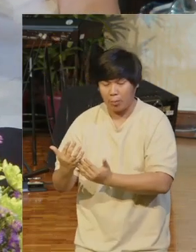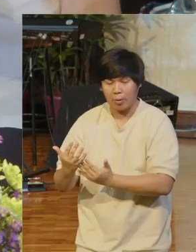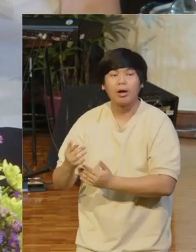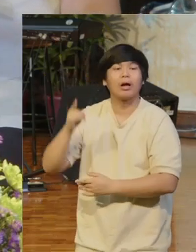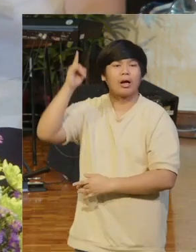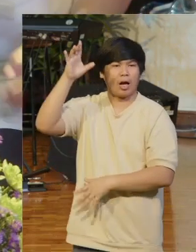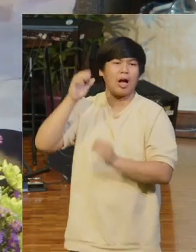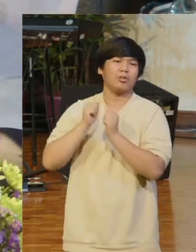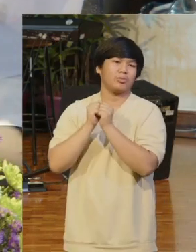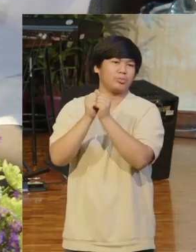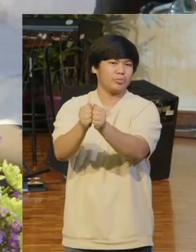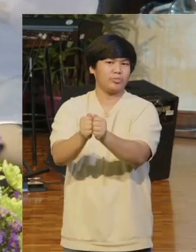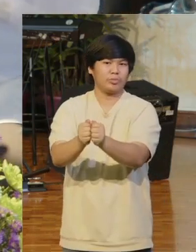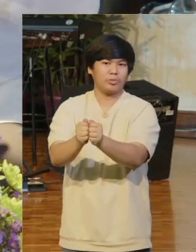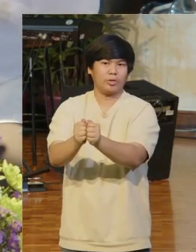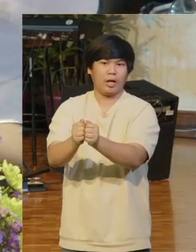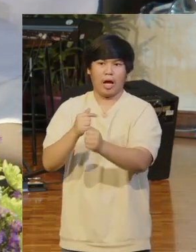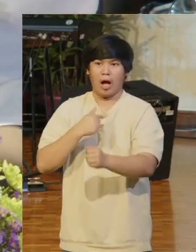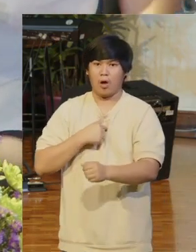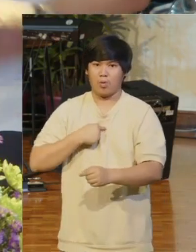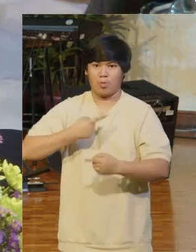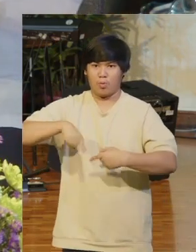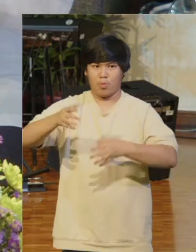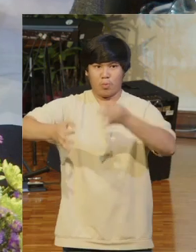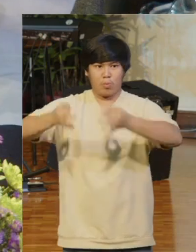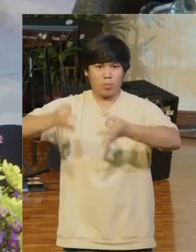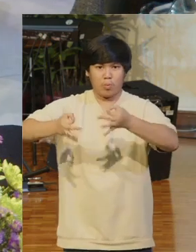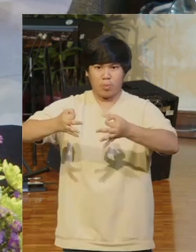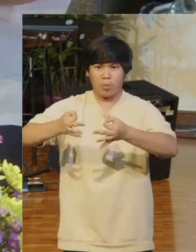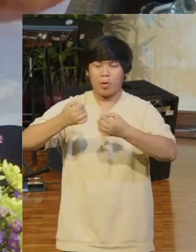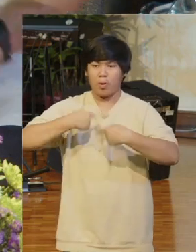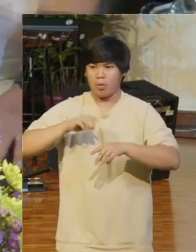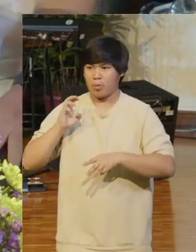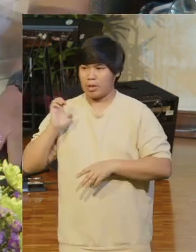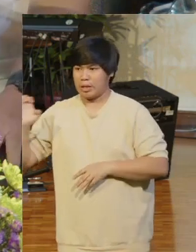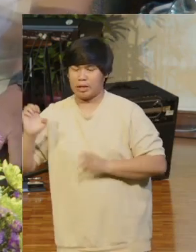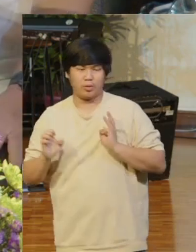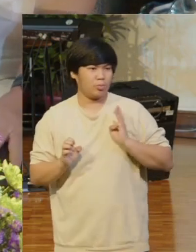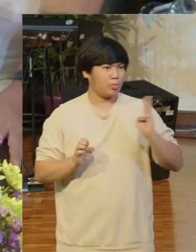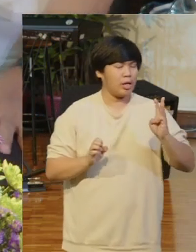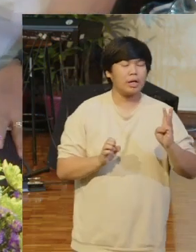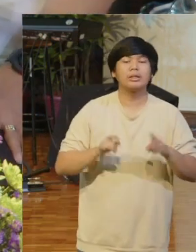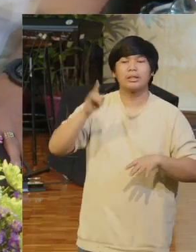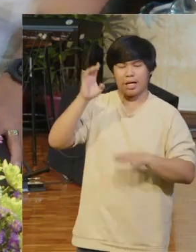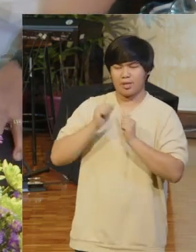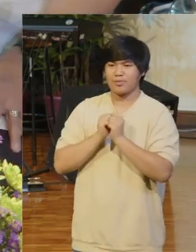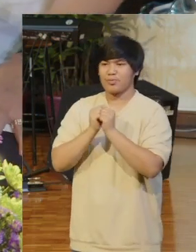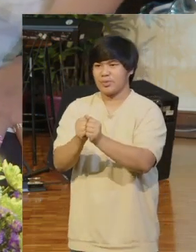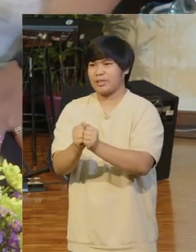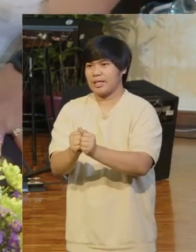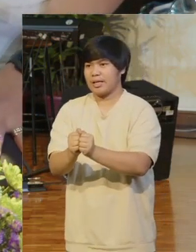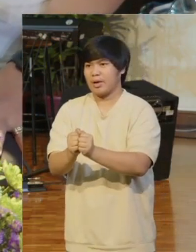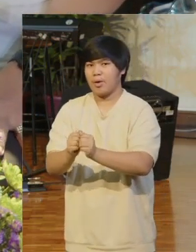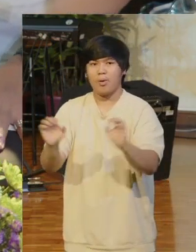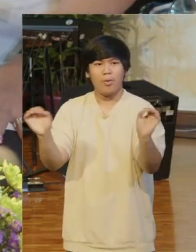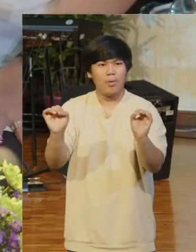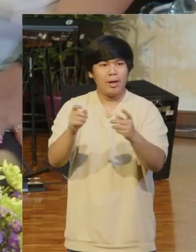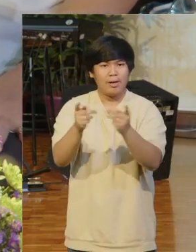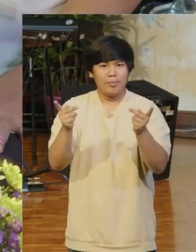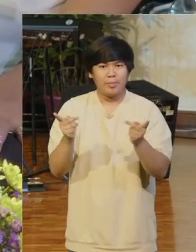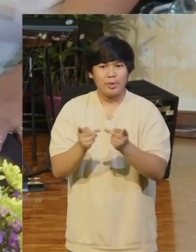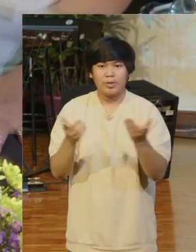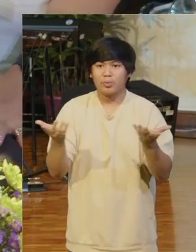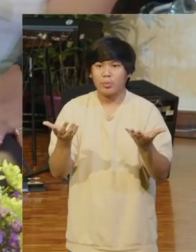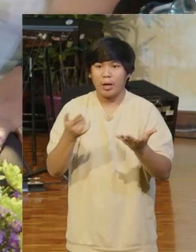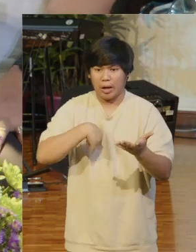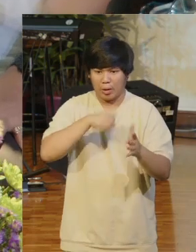ka. Kung ako'y pupunta sa west, nandun ka. Kung ako'y pupunta sa east, nandun ka. Sapagkat walang lugar na kung